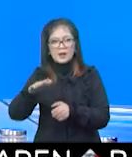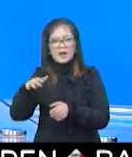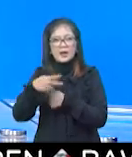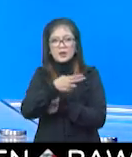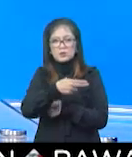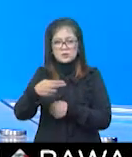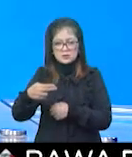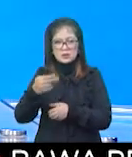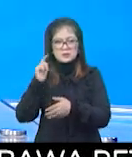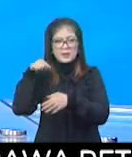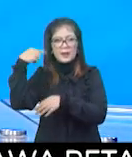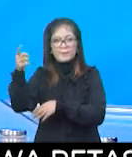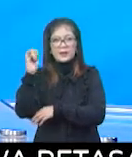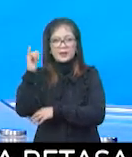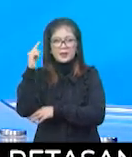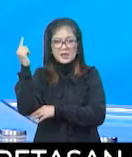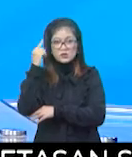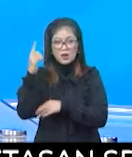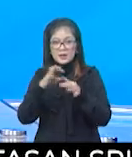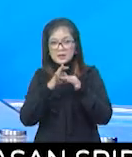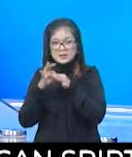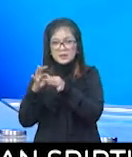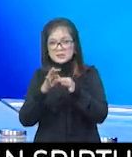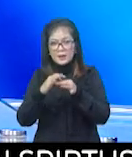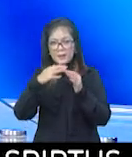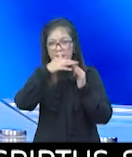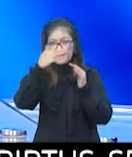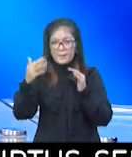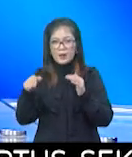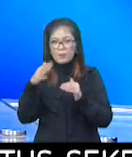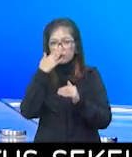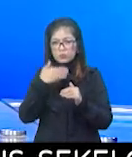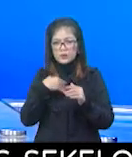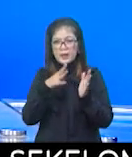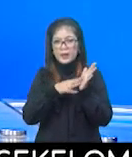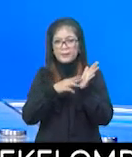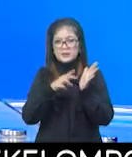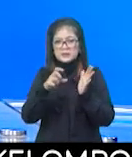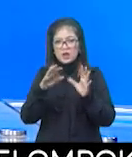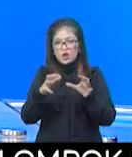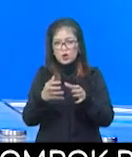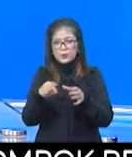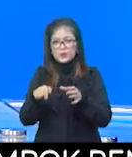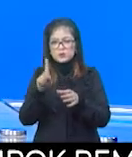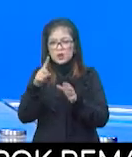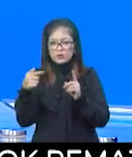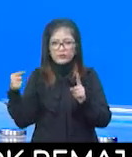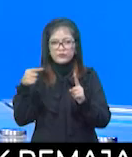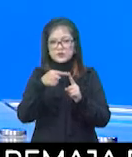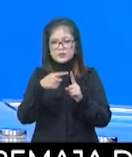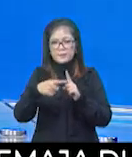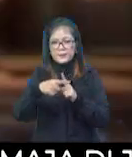internasional. Kolaborasi juga akan dilakukan dengan berbagai platform yang dimiliki oleh MNC Group, salah satunya Vision Plus.